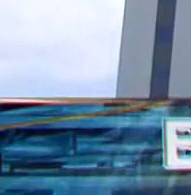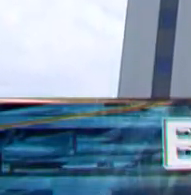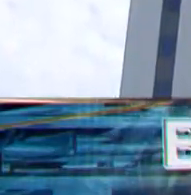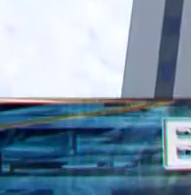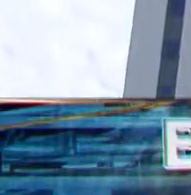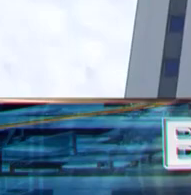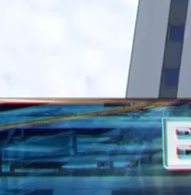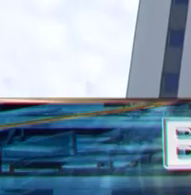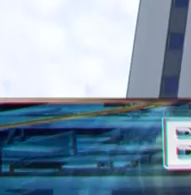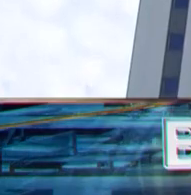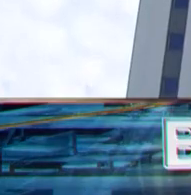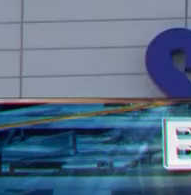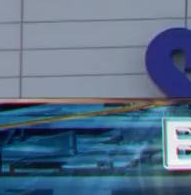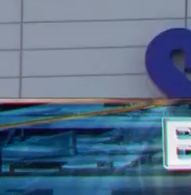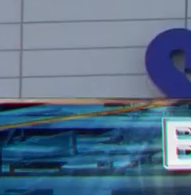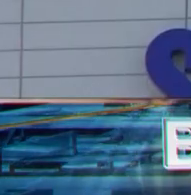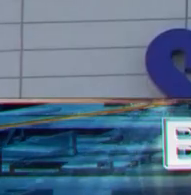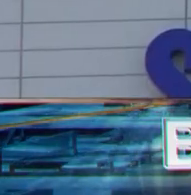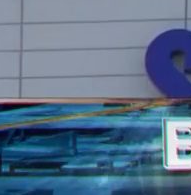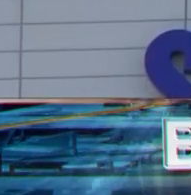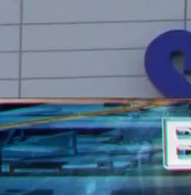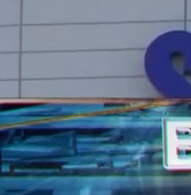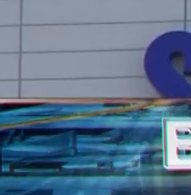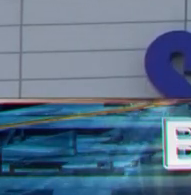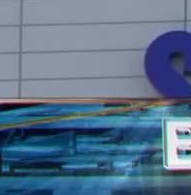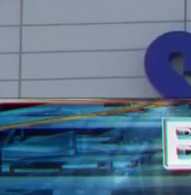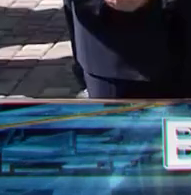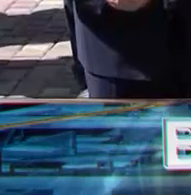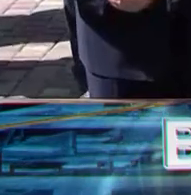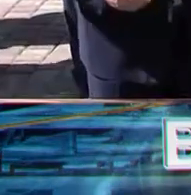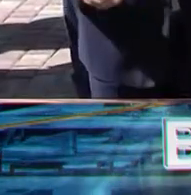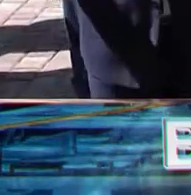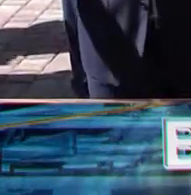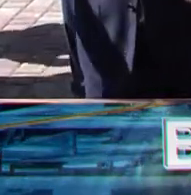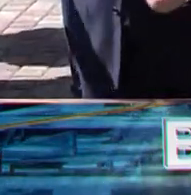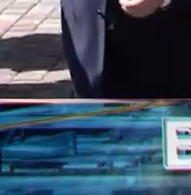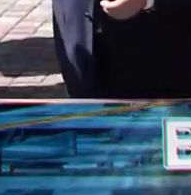Жаңа оқу жылына тарту, Талдықорғанда су жаңа жатақхана пайдалануға берілді.